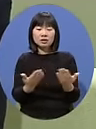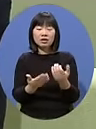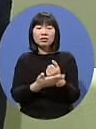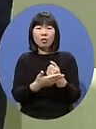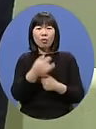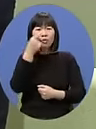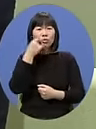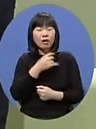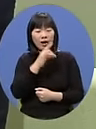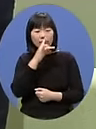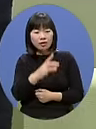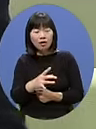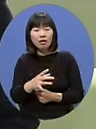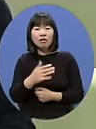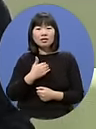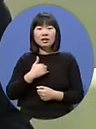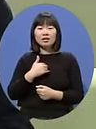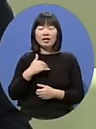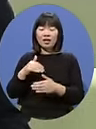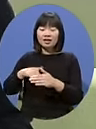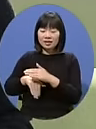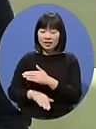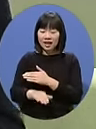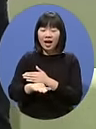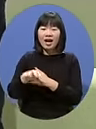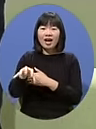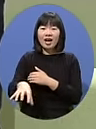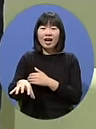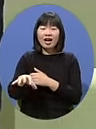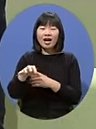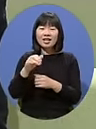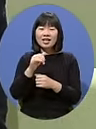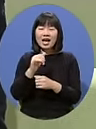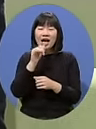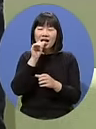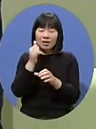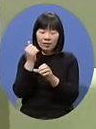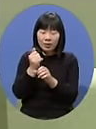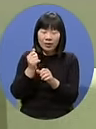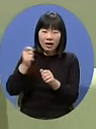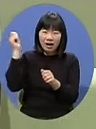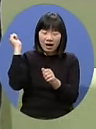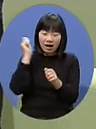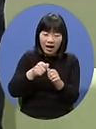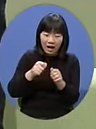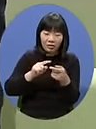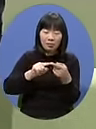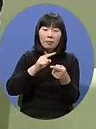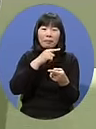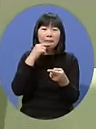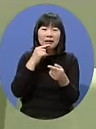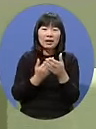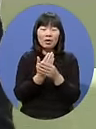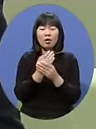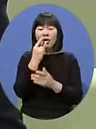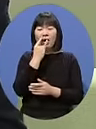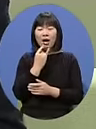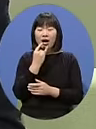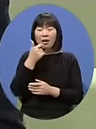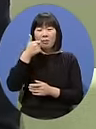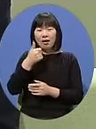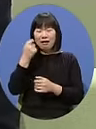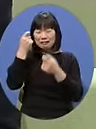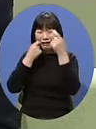안 돼. 그래서 자기가 지하실에 내려가가지고 망치로 이렇게 손을 이렇게 탁 해갖고 피를 나게 한 다음에 아빠한테 다쳤어